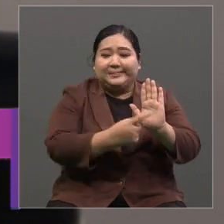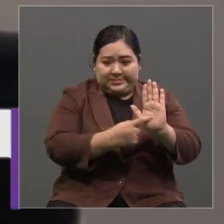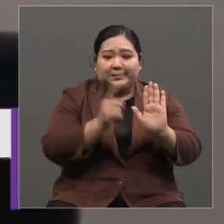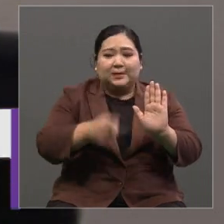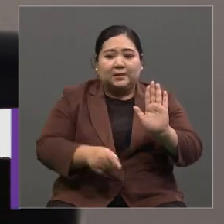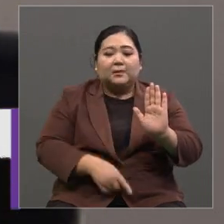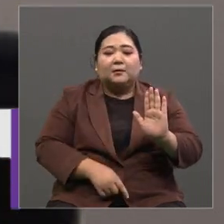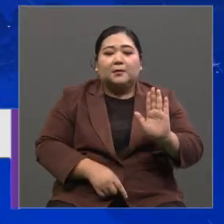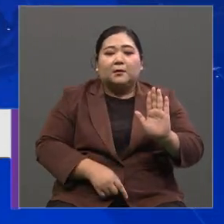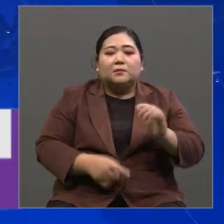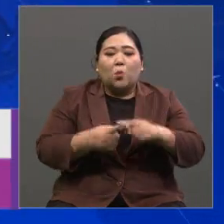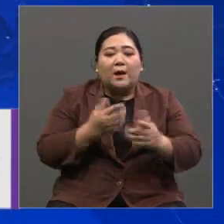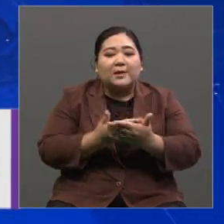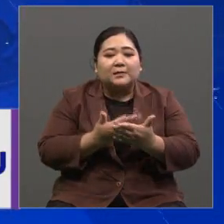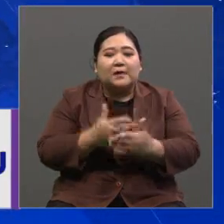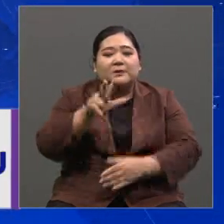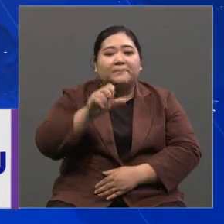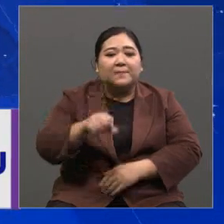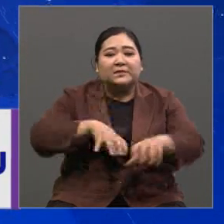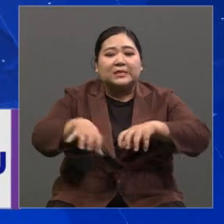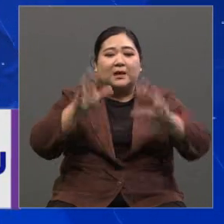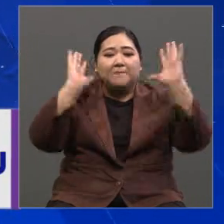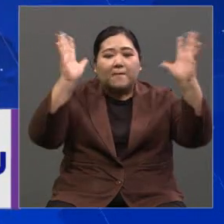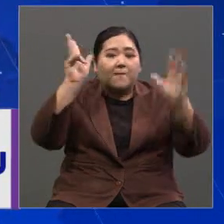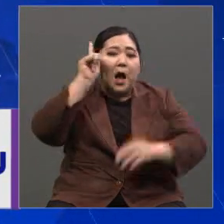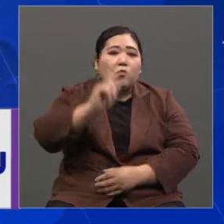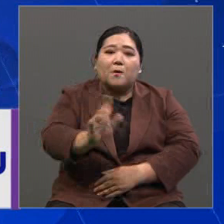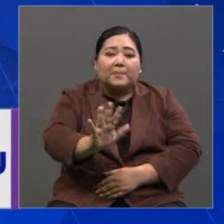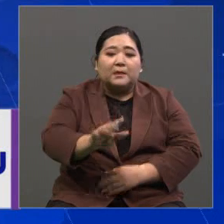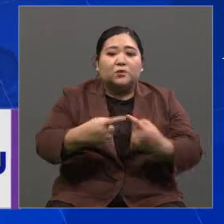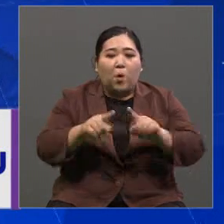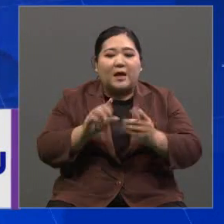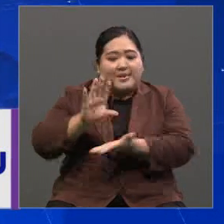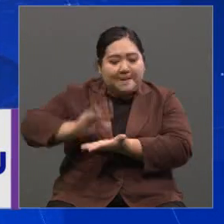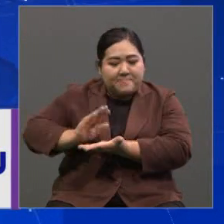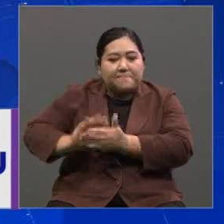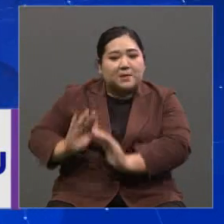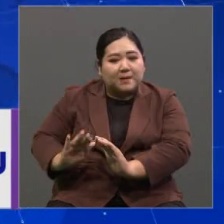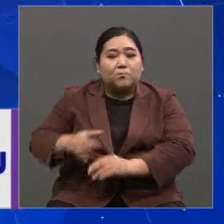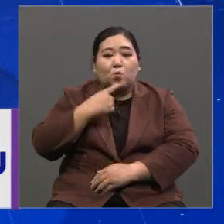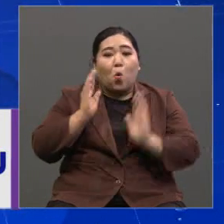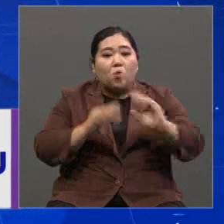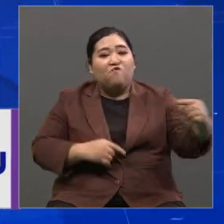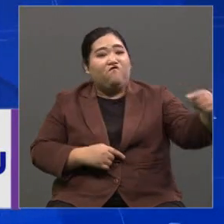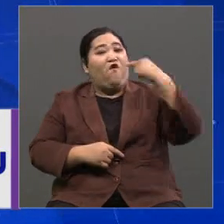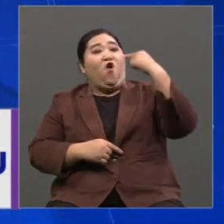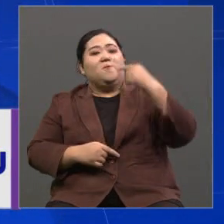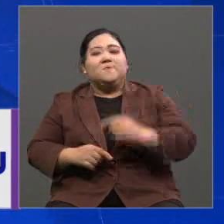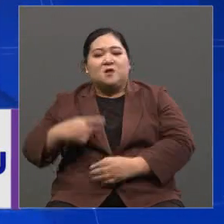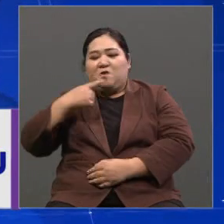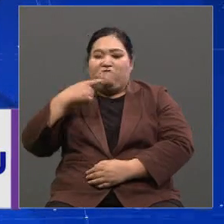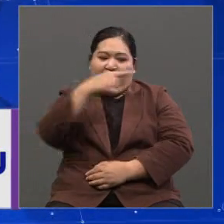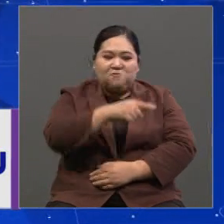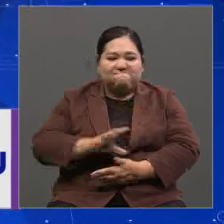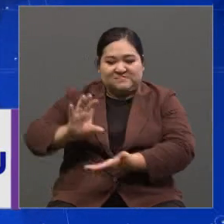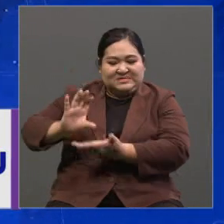ที่ไม่ระบุเป็นค่าไม่ใช่ค่าจัดแถลงข่าวแต่ว่าเป็นค่าต่อสู้คดีความถูกฟ้องกลับยอมรับมี